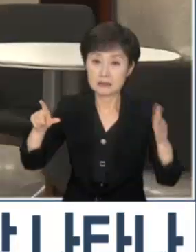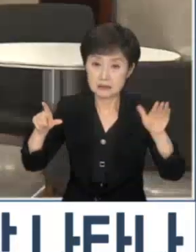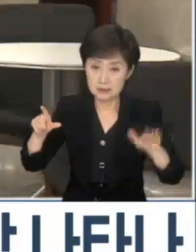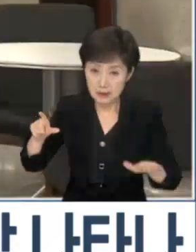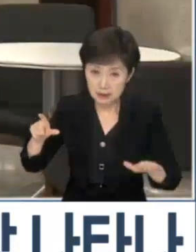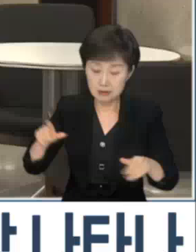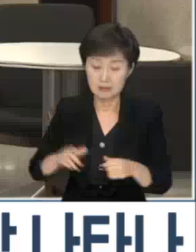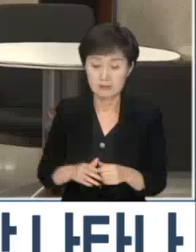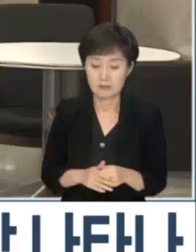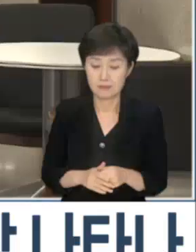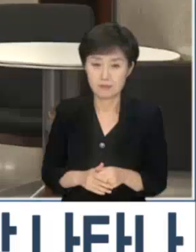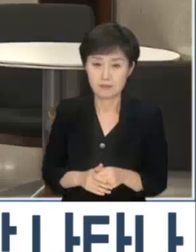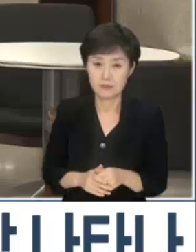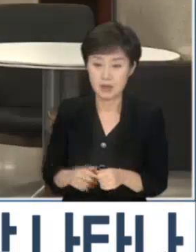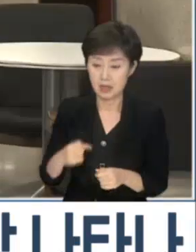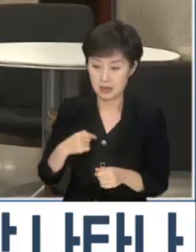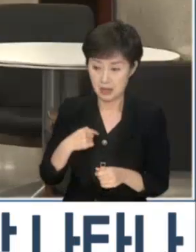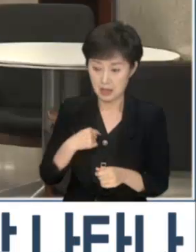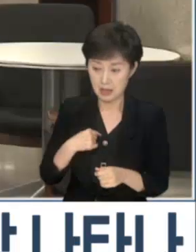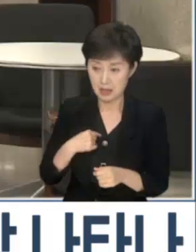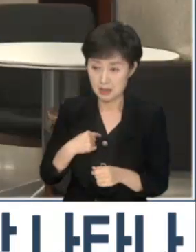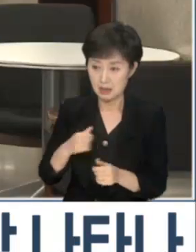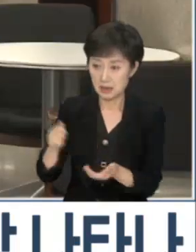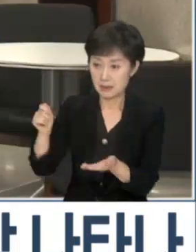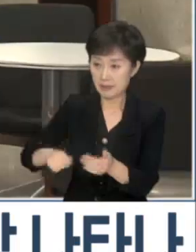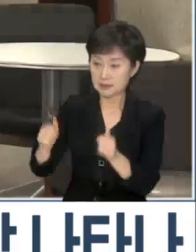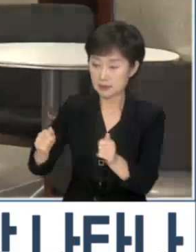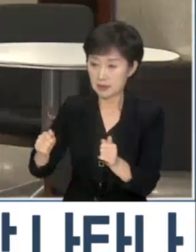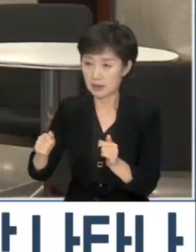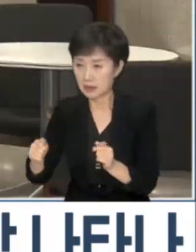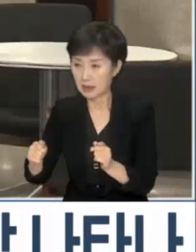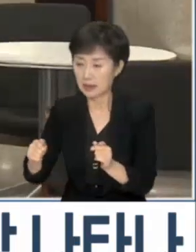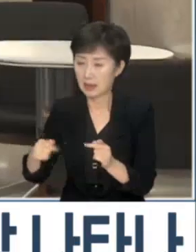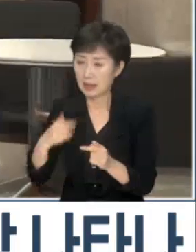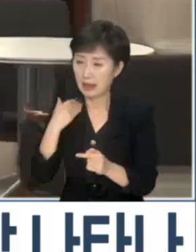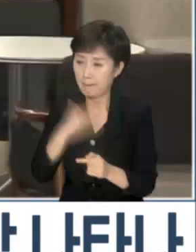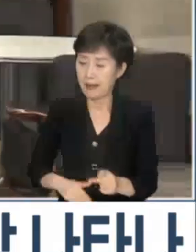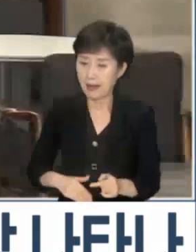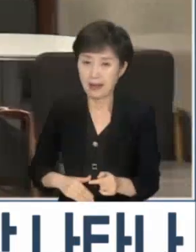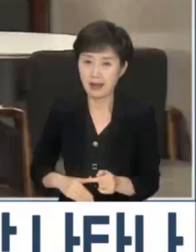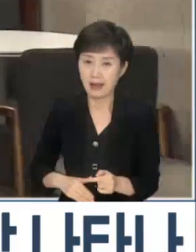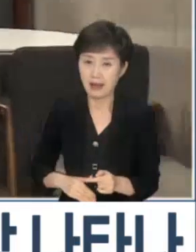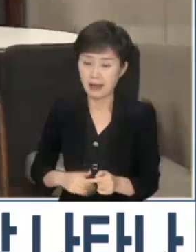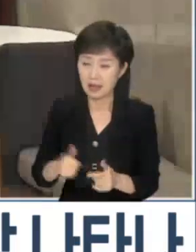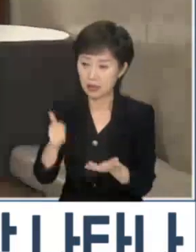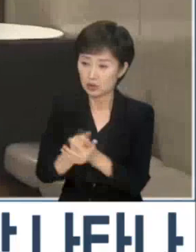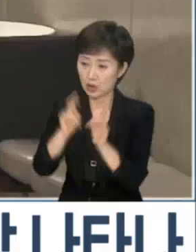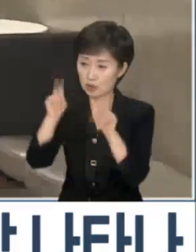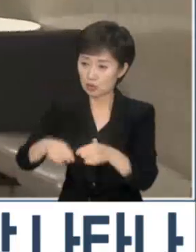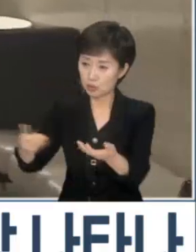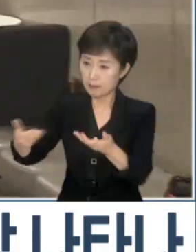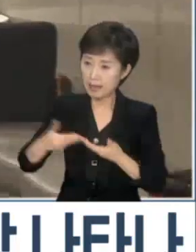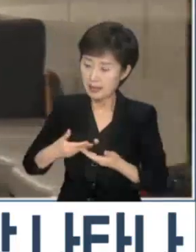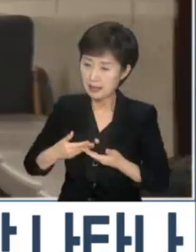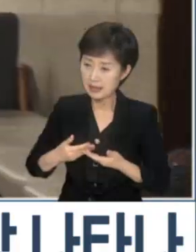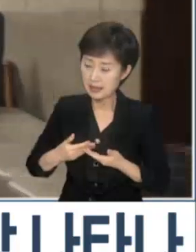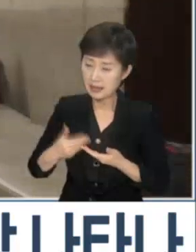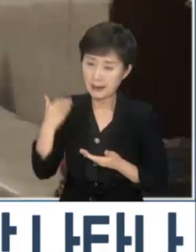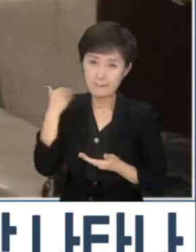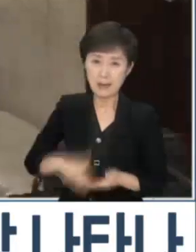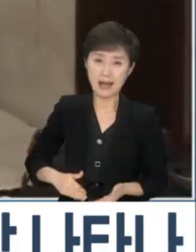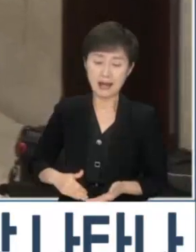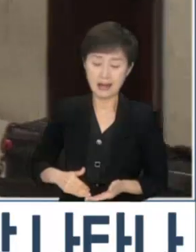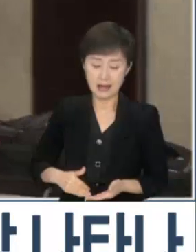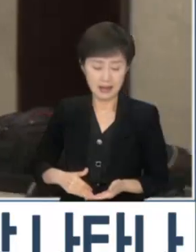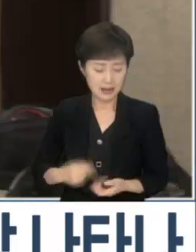자신이 법판사 앞에 가서 소명을 자신이 없는 것이죠 지각을 지각을 받을 자신이